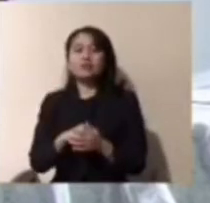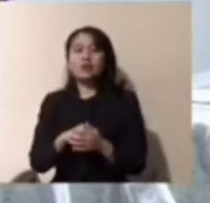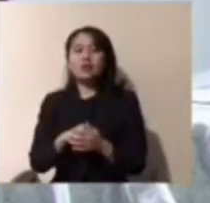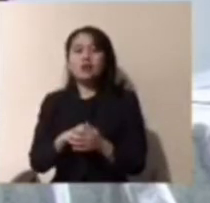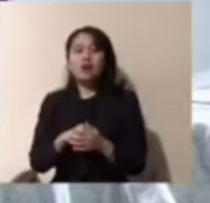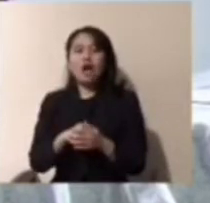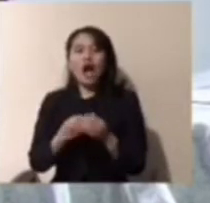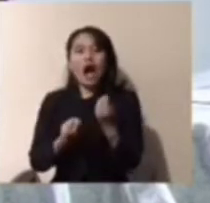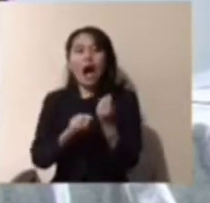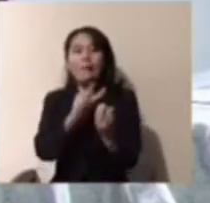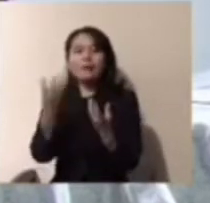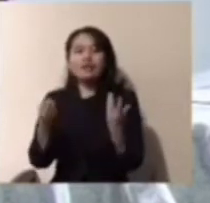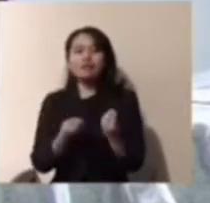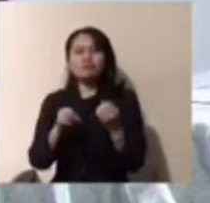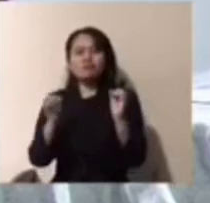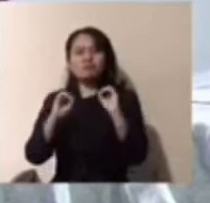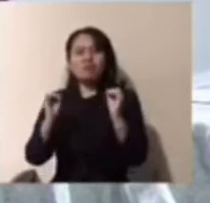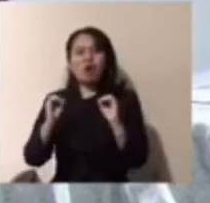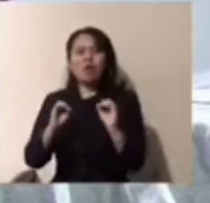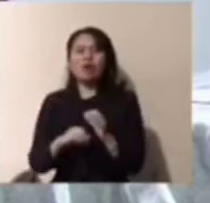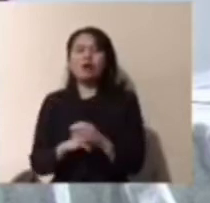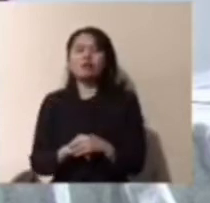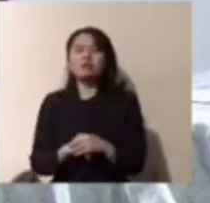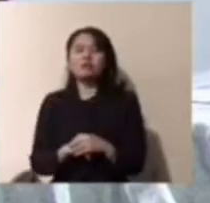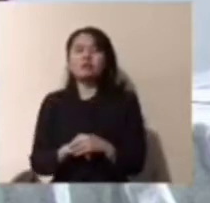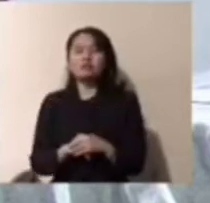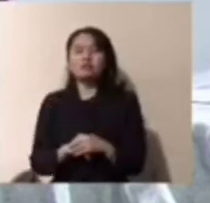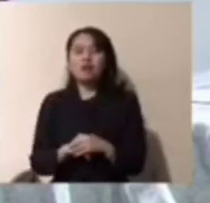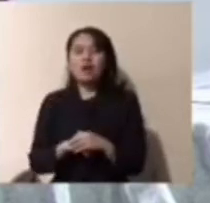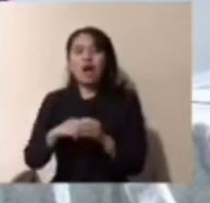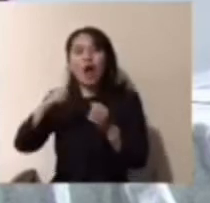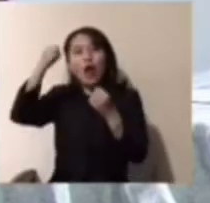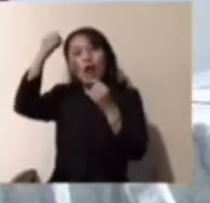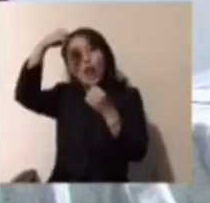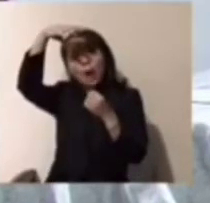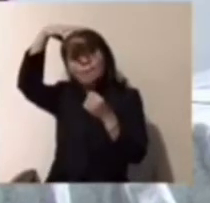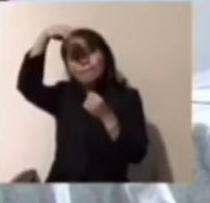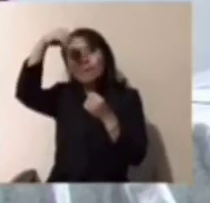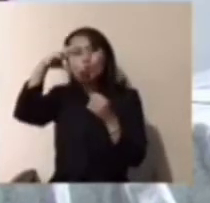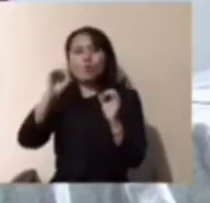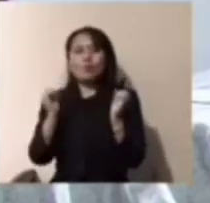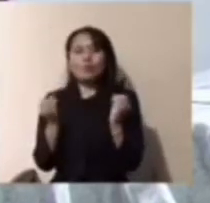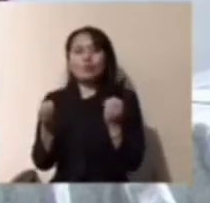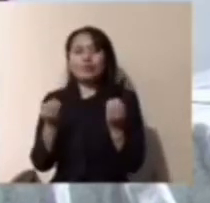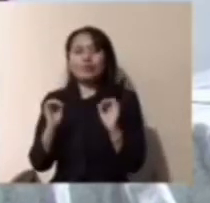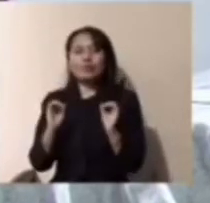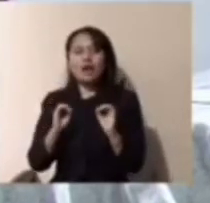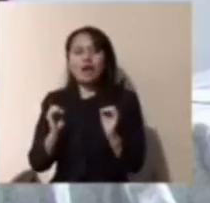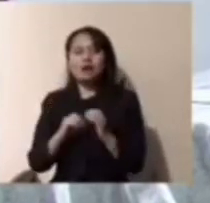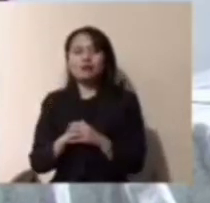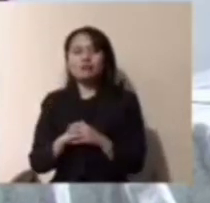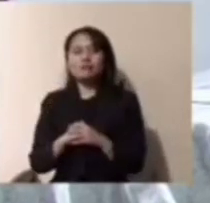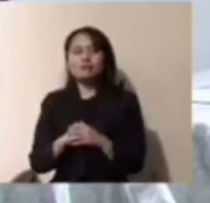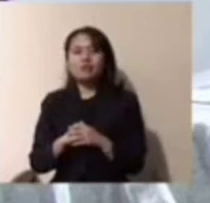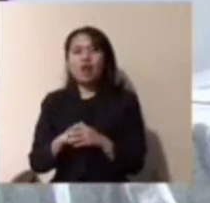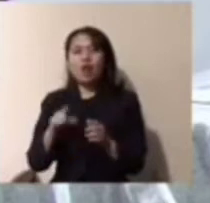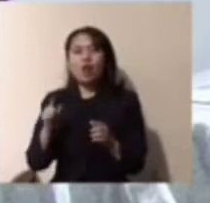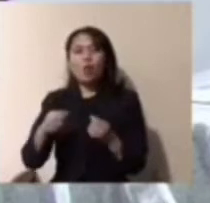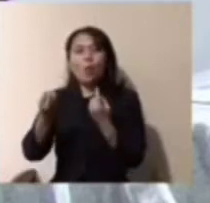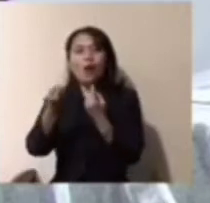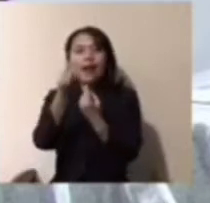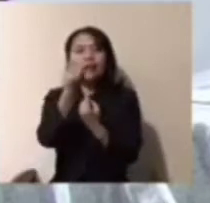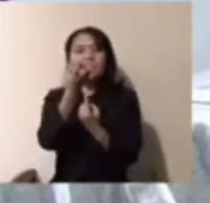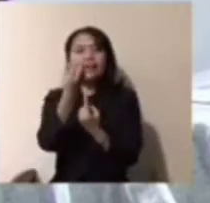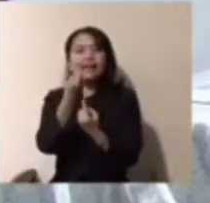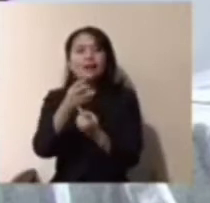api, tidak ada lampu yang menyala. Lalu lilin Paskah dinyalakan dengan api